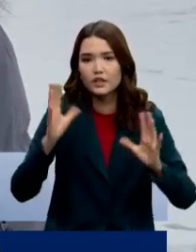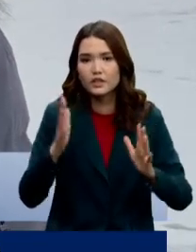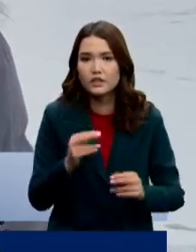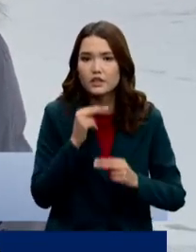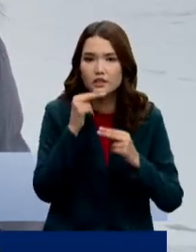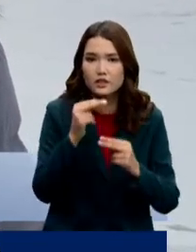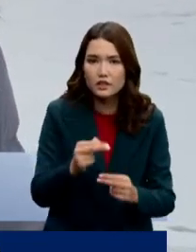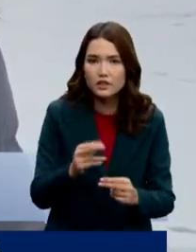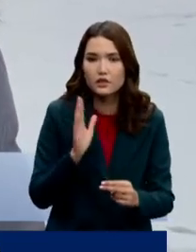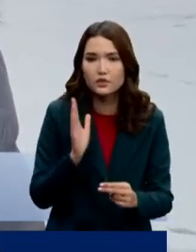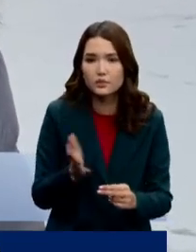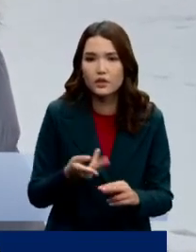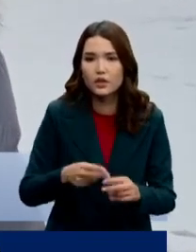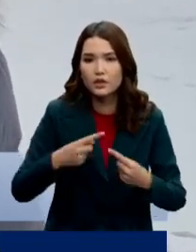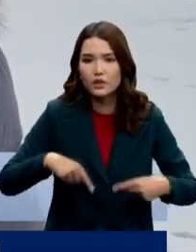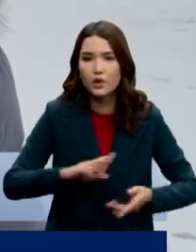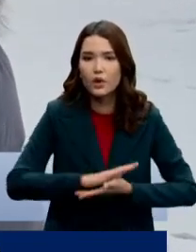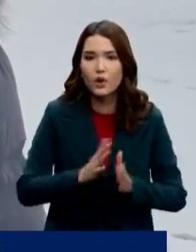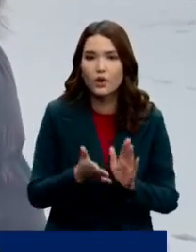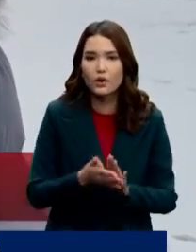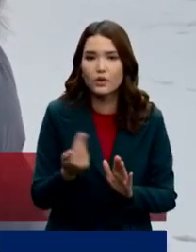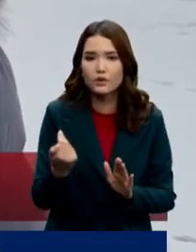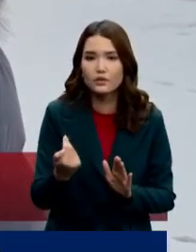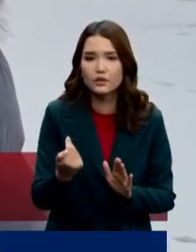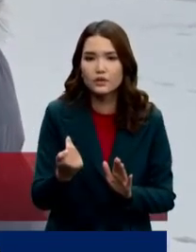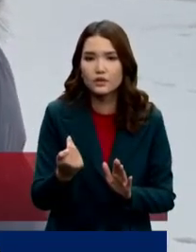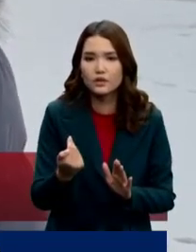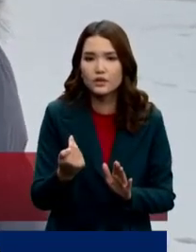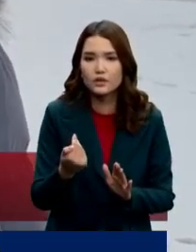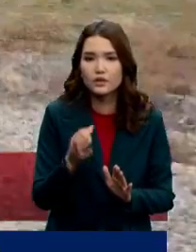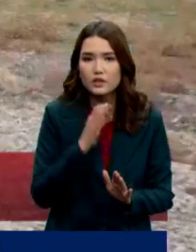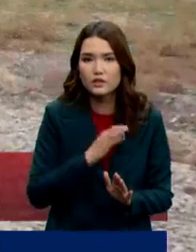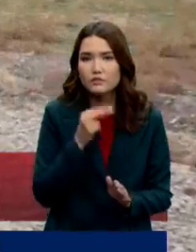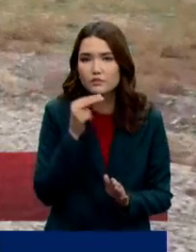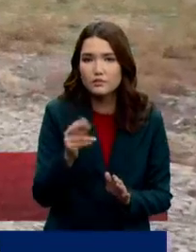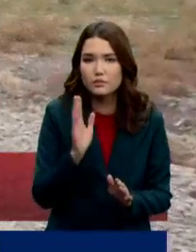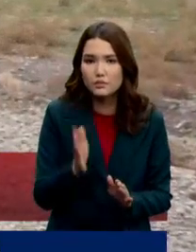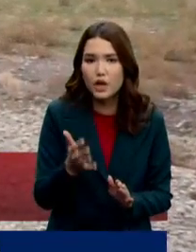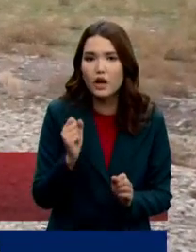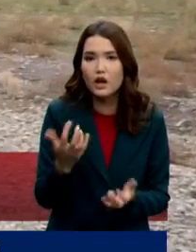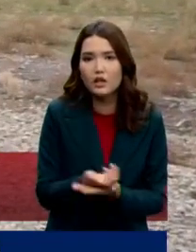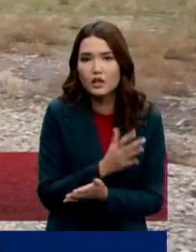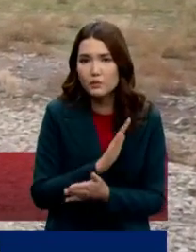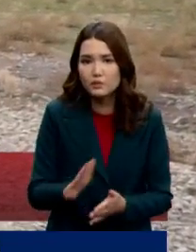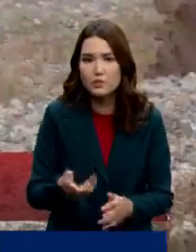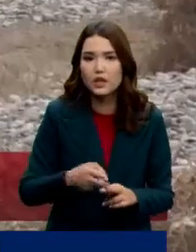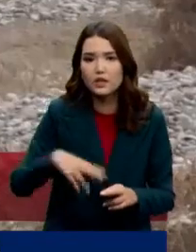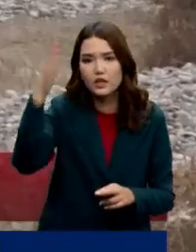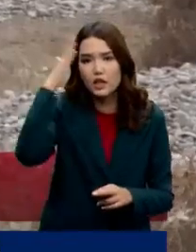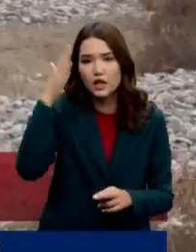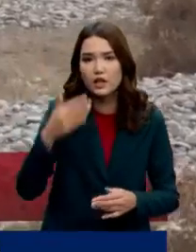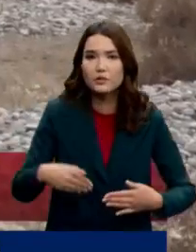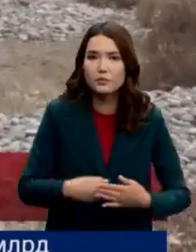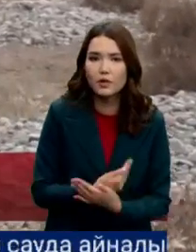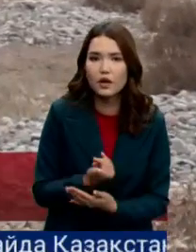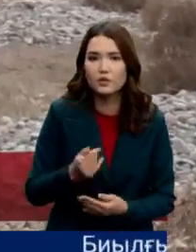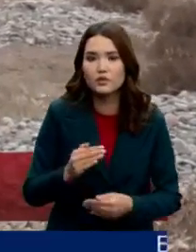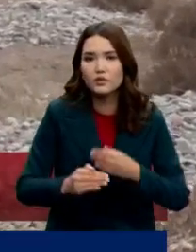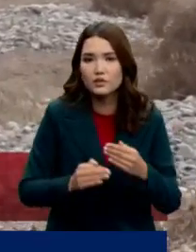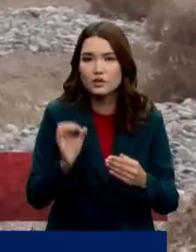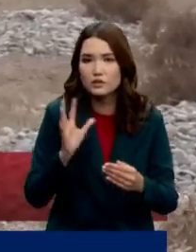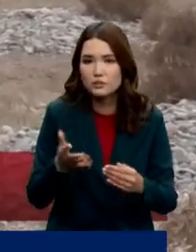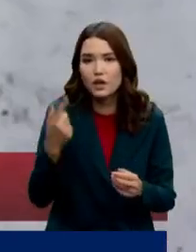табылып неғылатын болса, солардың есебінен шығын өтелуі керек қой. Ал табылмаса аудандық әкімдік қайта қаржы қарап